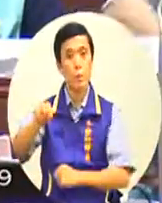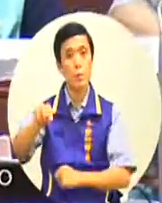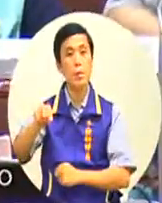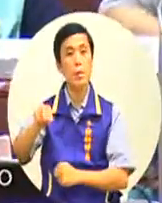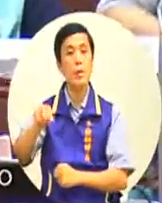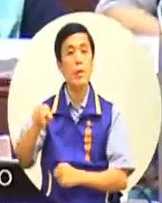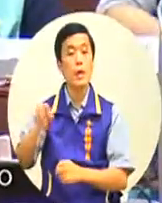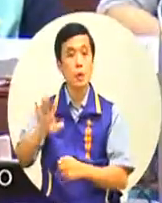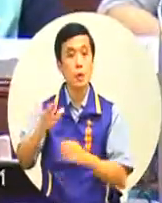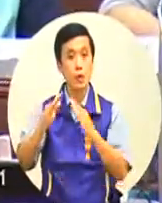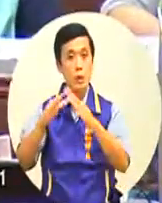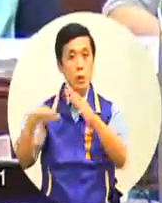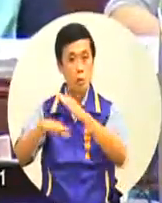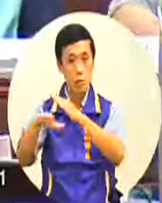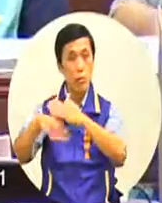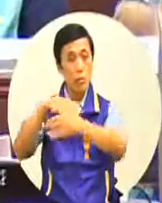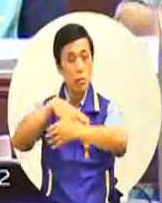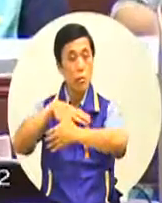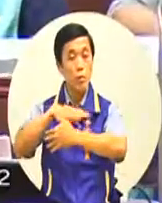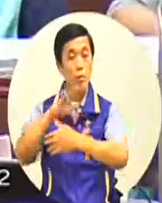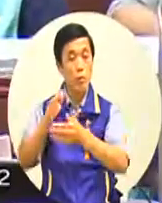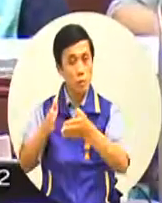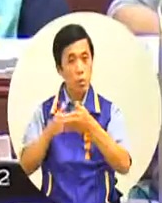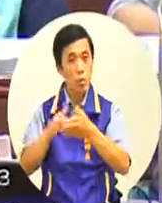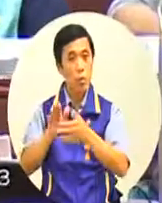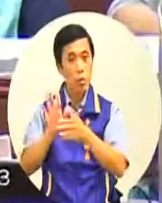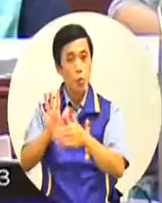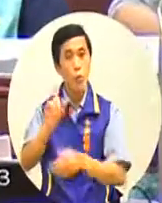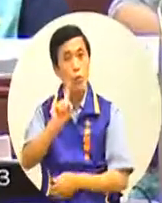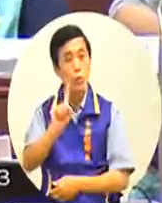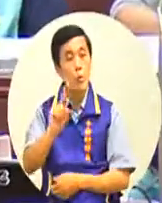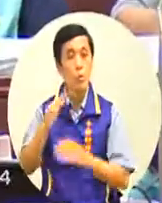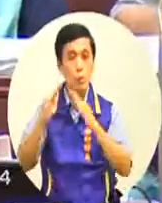有些家庭会需要有